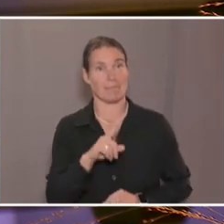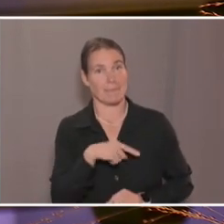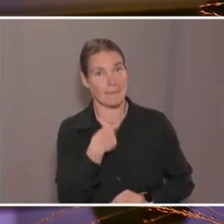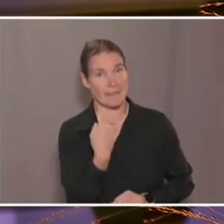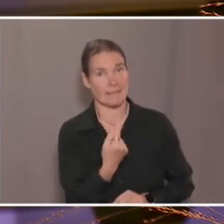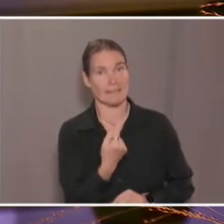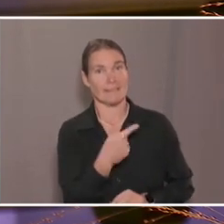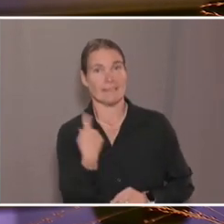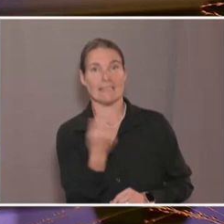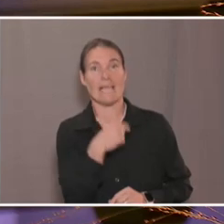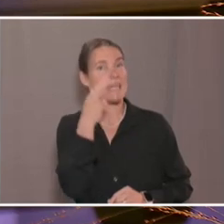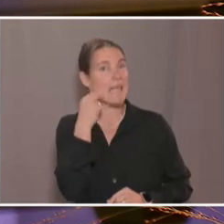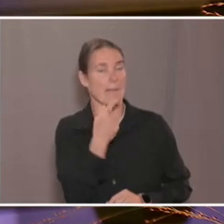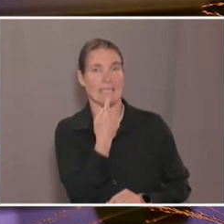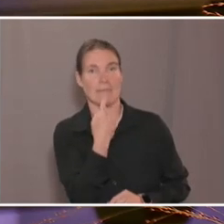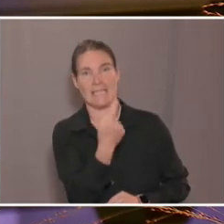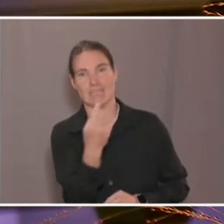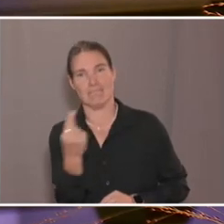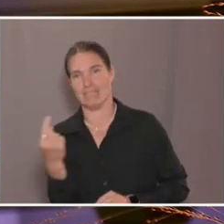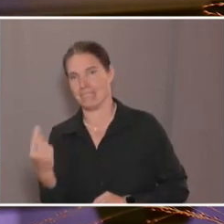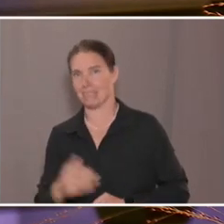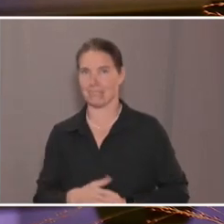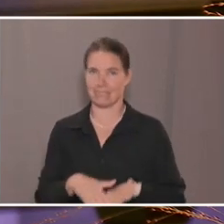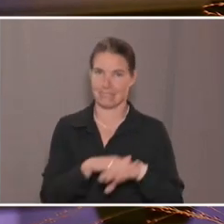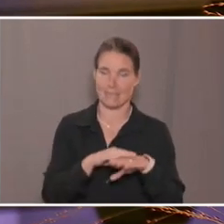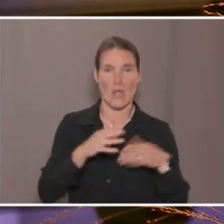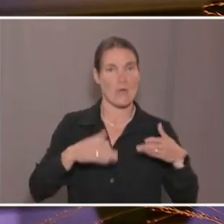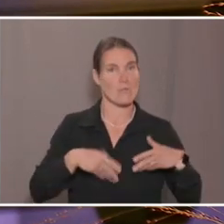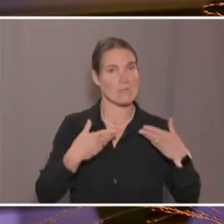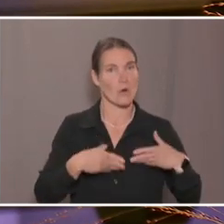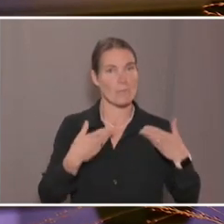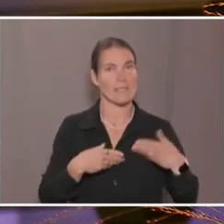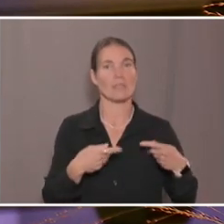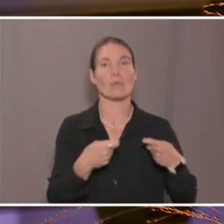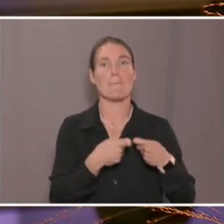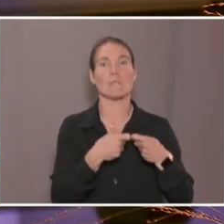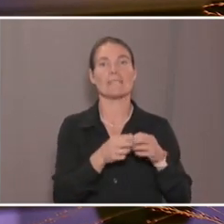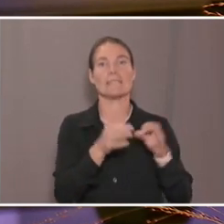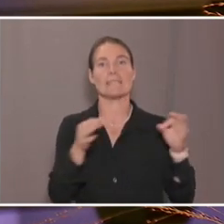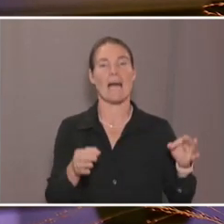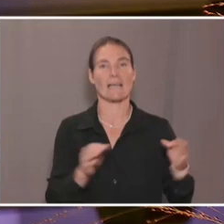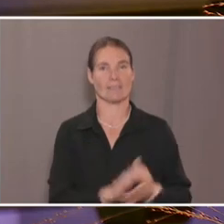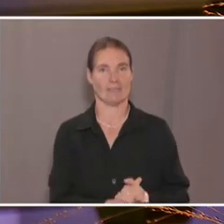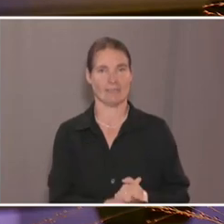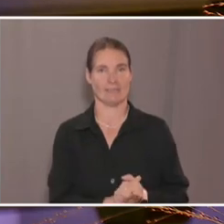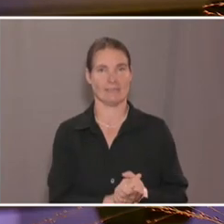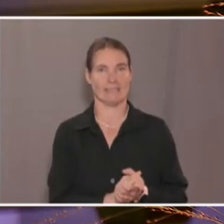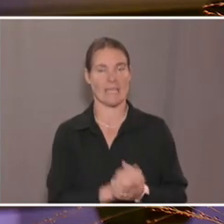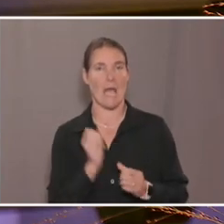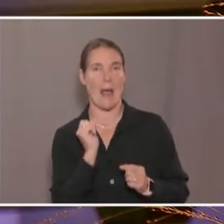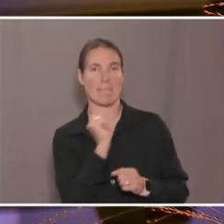aber die Externen sollten doch namentliche Erwähnung finden. Ich freue mich ja, dass aus dem Bundestag unsere